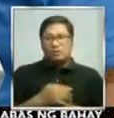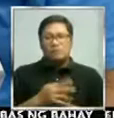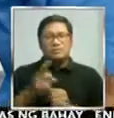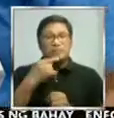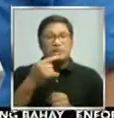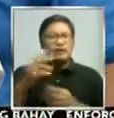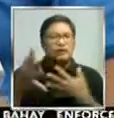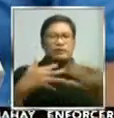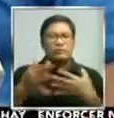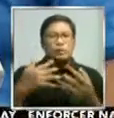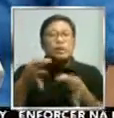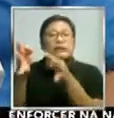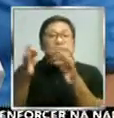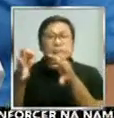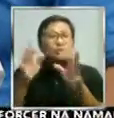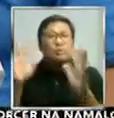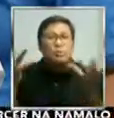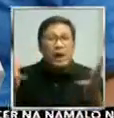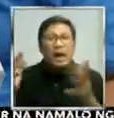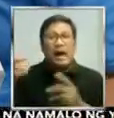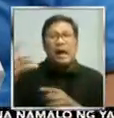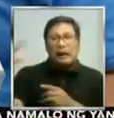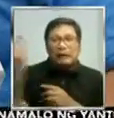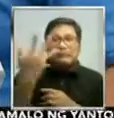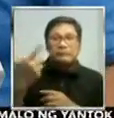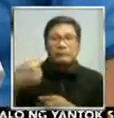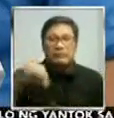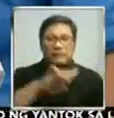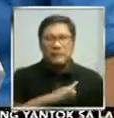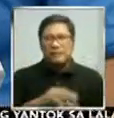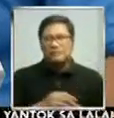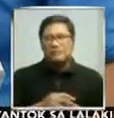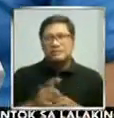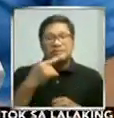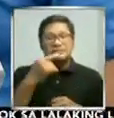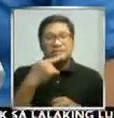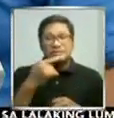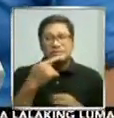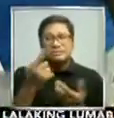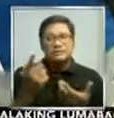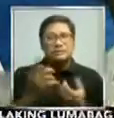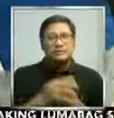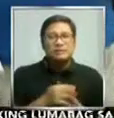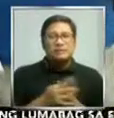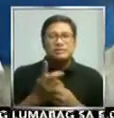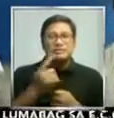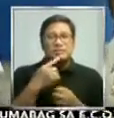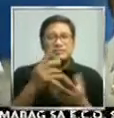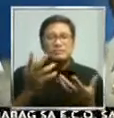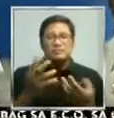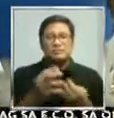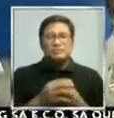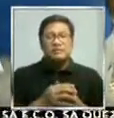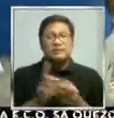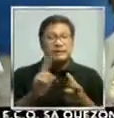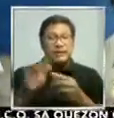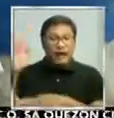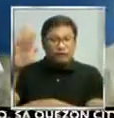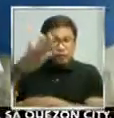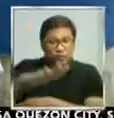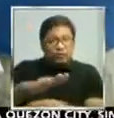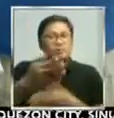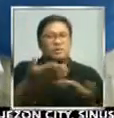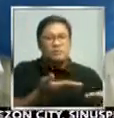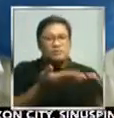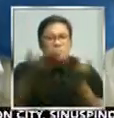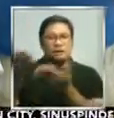kanila during that time, yung mga nurse nasa gilid lang sila, sinasabi lang nadaling sa ospital, yung malaking ospital. Kinahapunan nadala ang ina sa